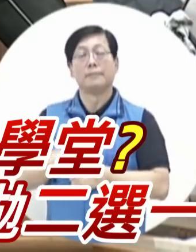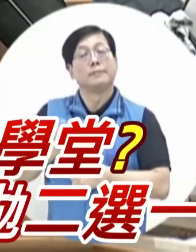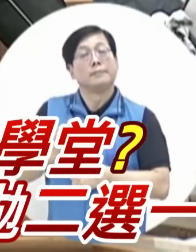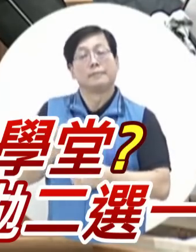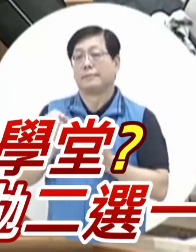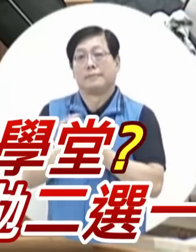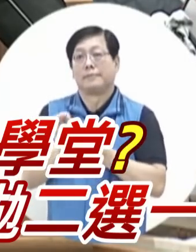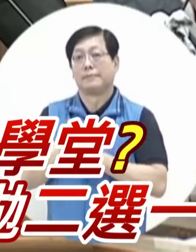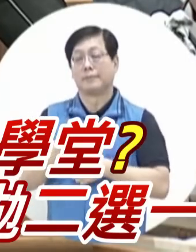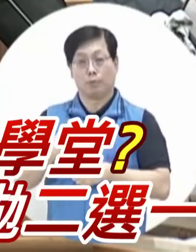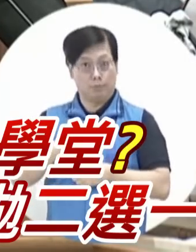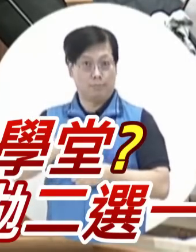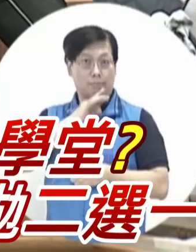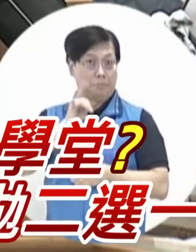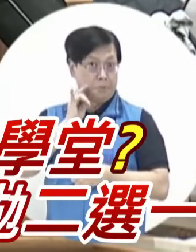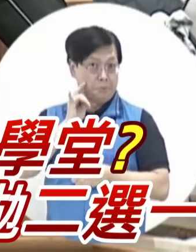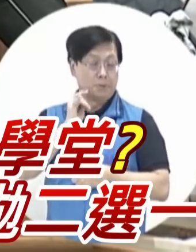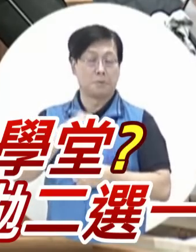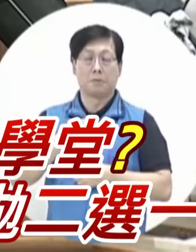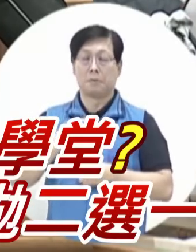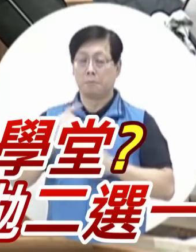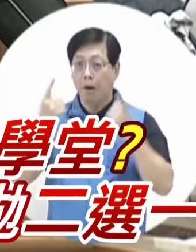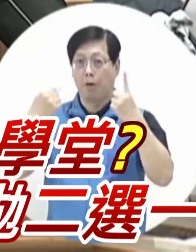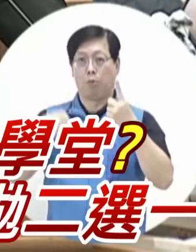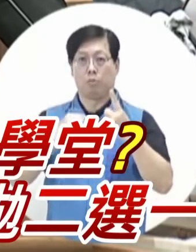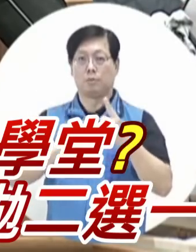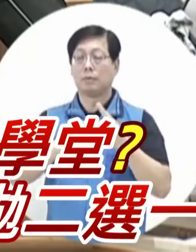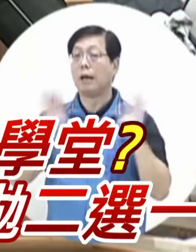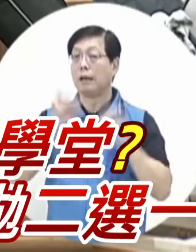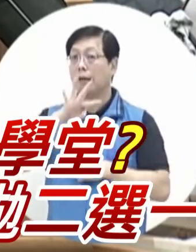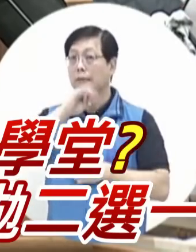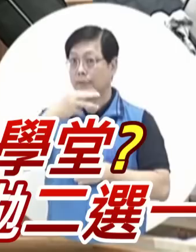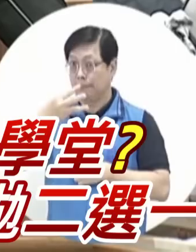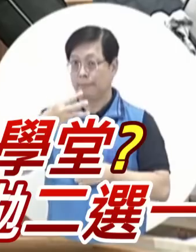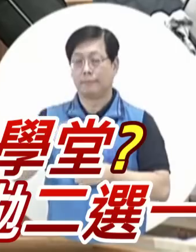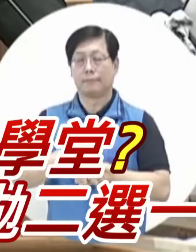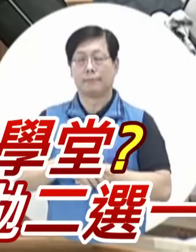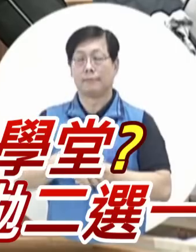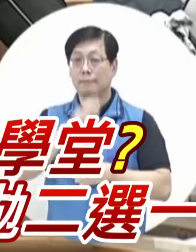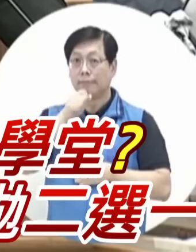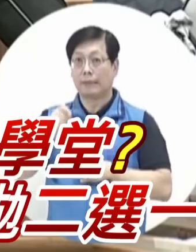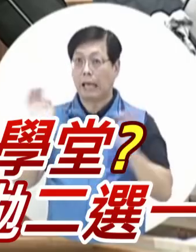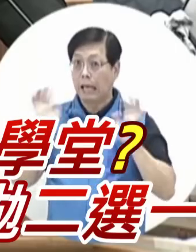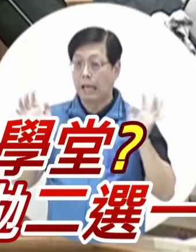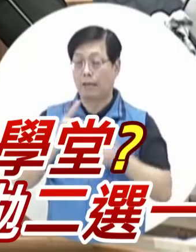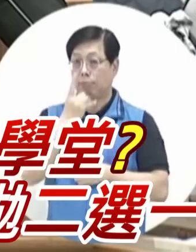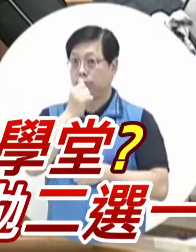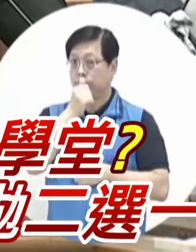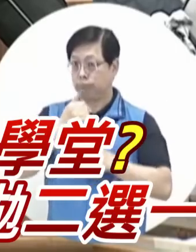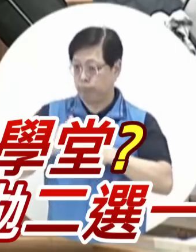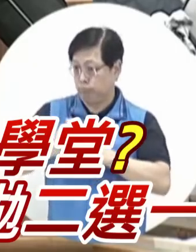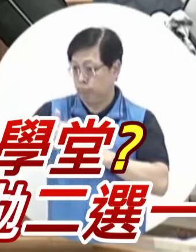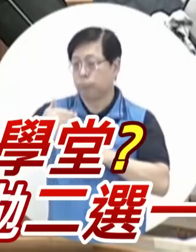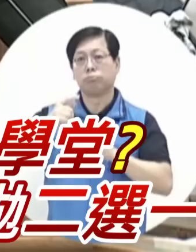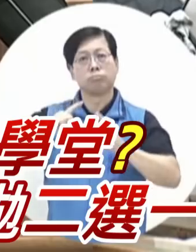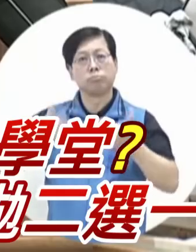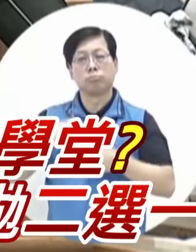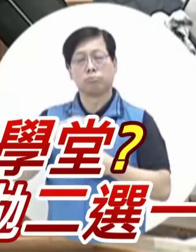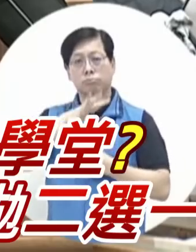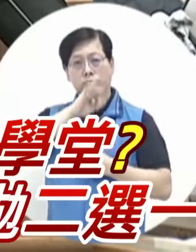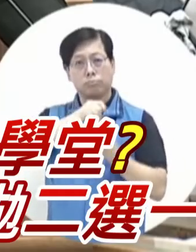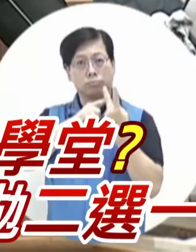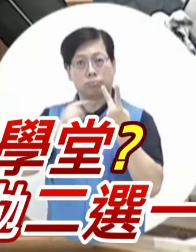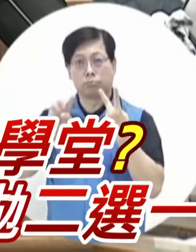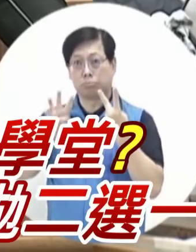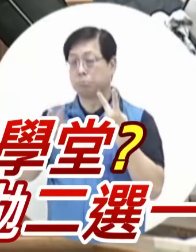关系，我作为一个妈妈哈，我刚好有个三岁的小孩，我告诉你哈，根据婴幼儿语言发展的阶段呢，大约是两到三岁